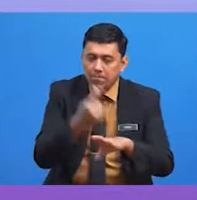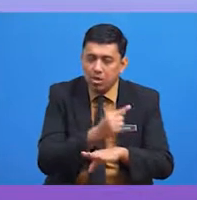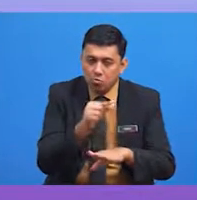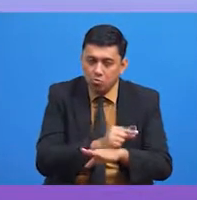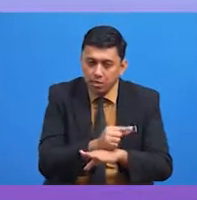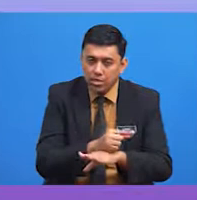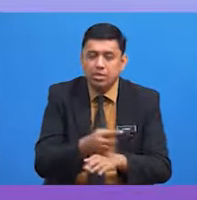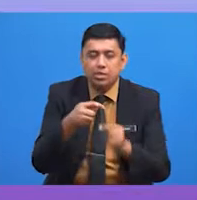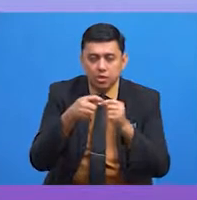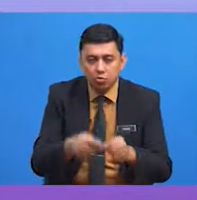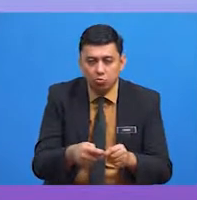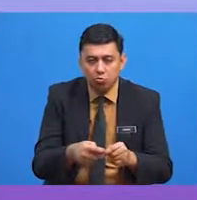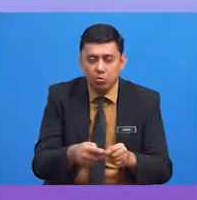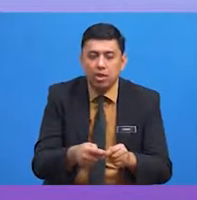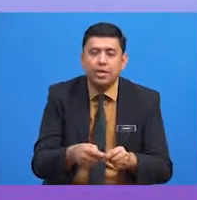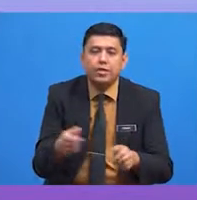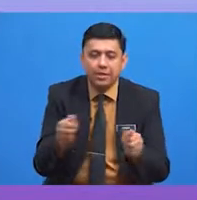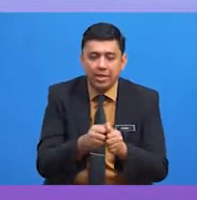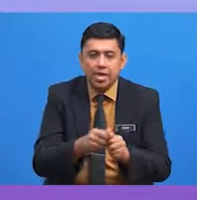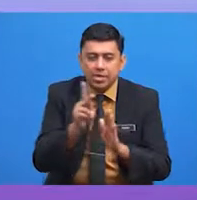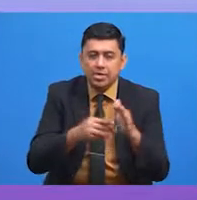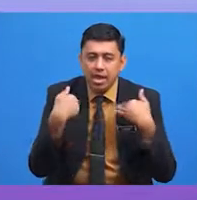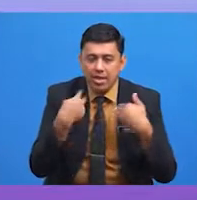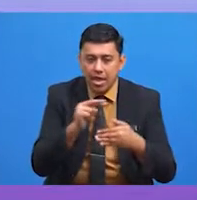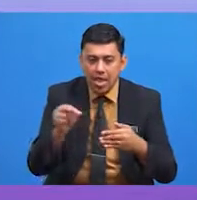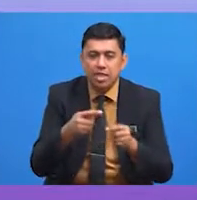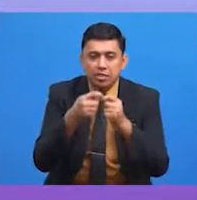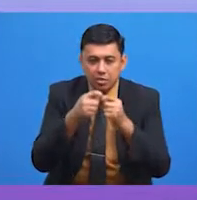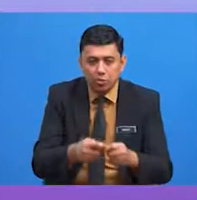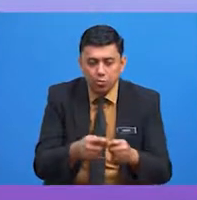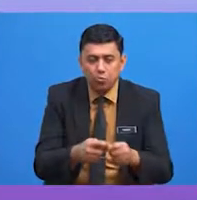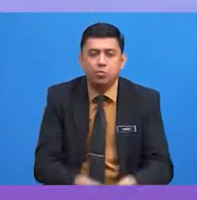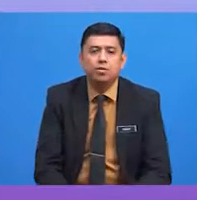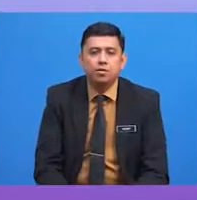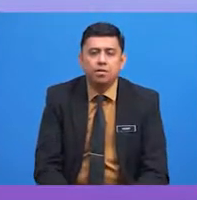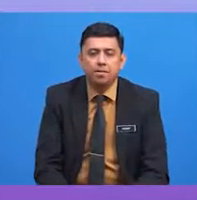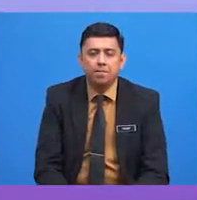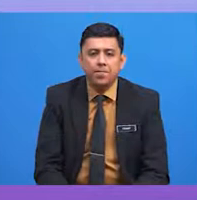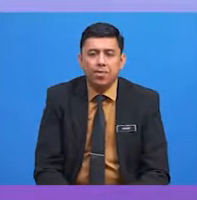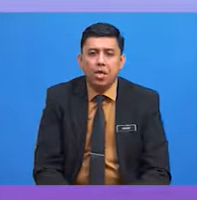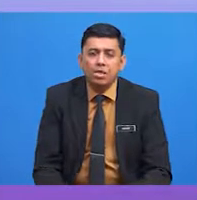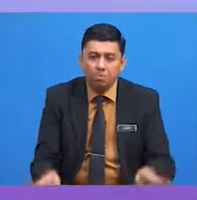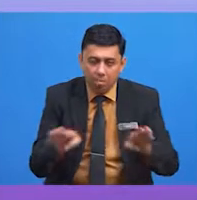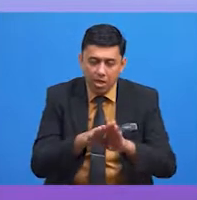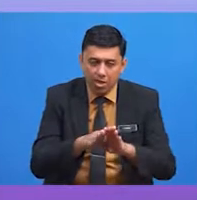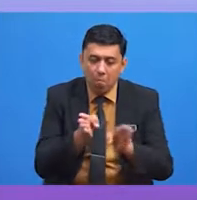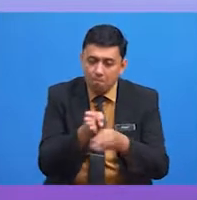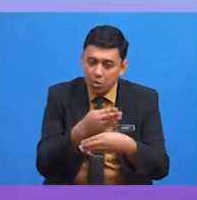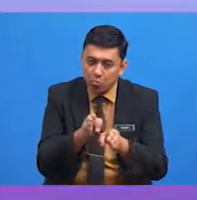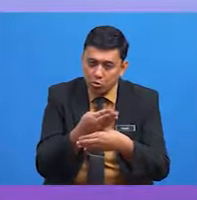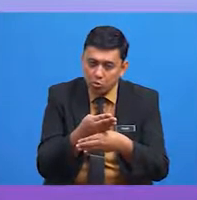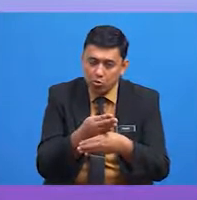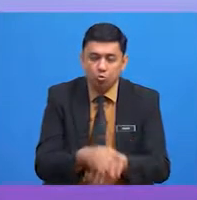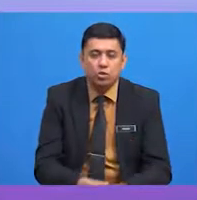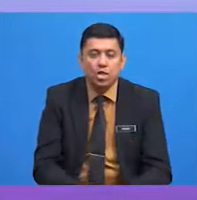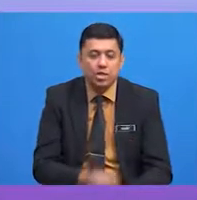keadaan tertentu. Laras bahasa juga didefinisikan sebagai pola-pola atau